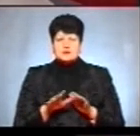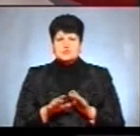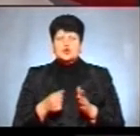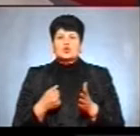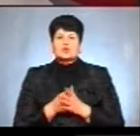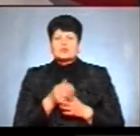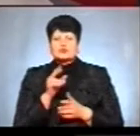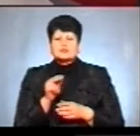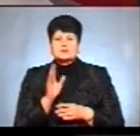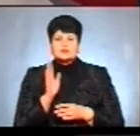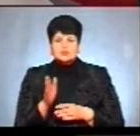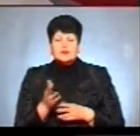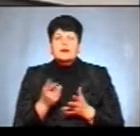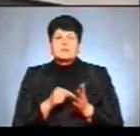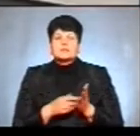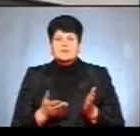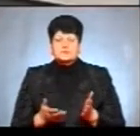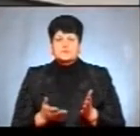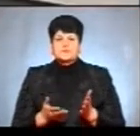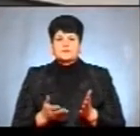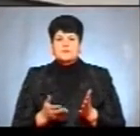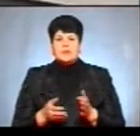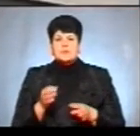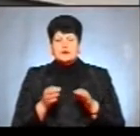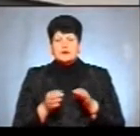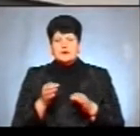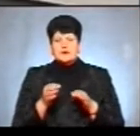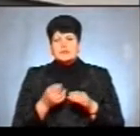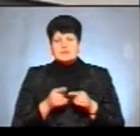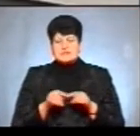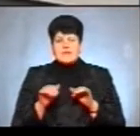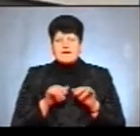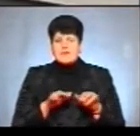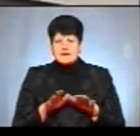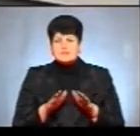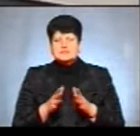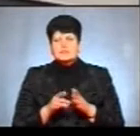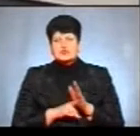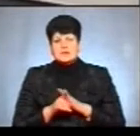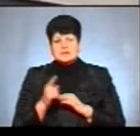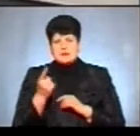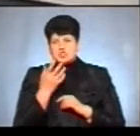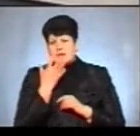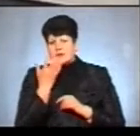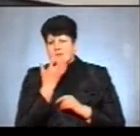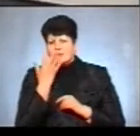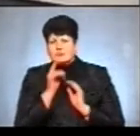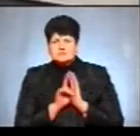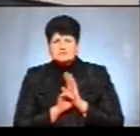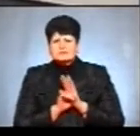діяти та яка її мета? Ну, природна охоронна акція, це, ви знаєте, вона розпочинається з першим потеплінням, коли появляються